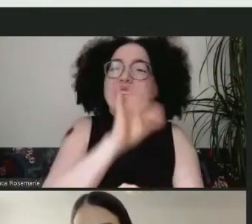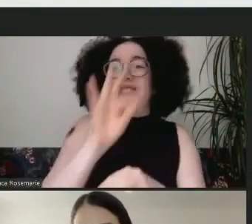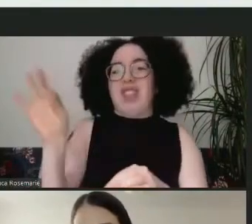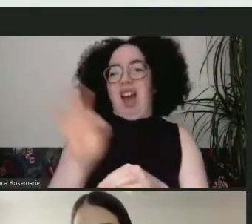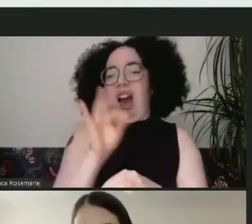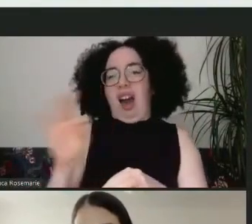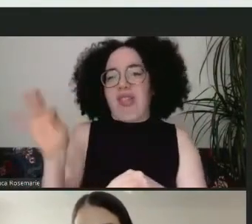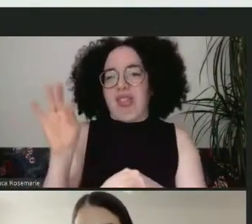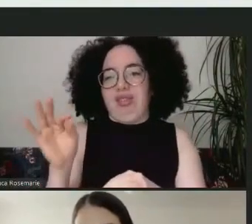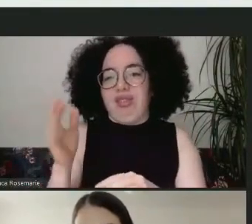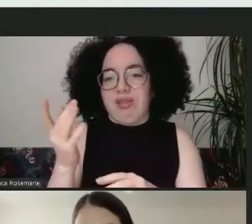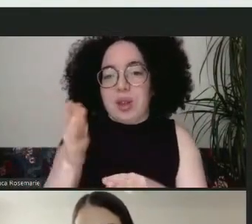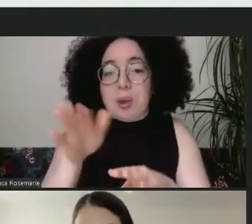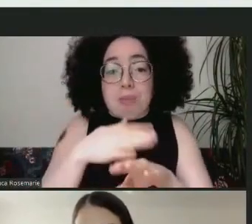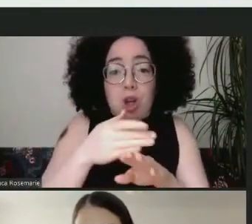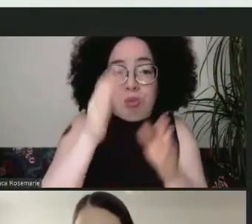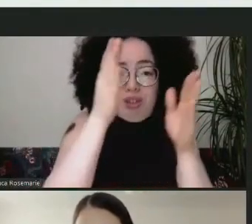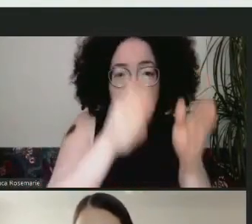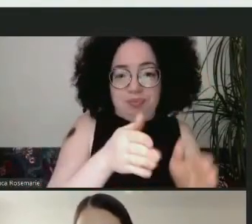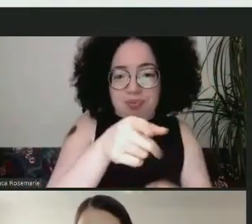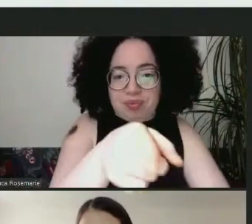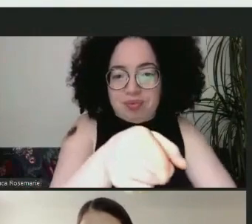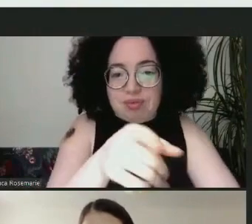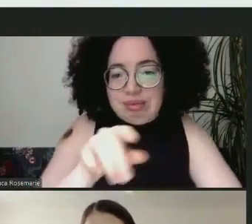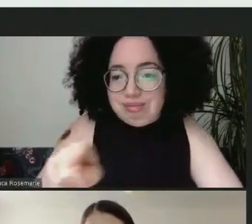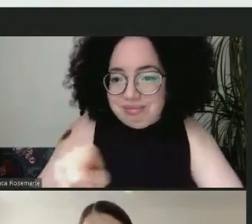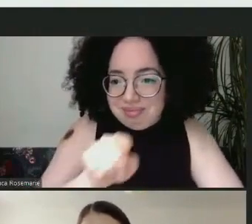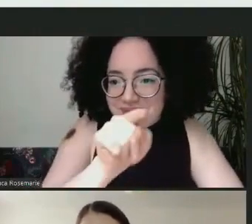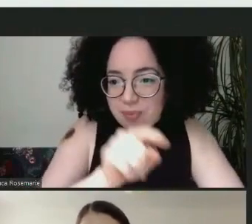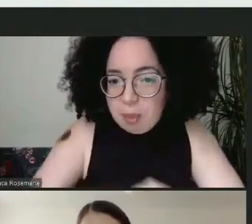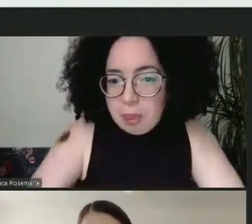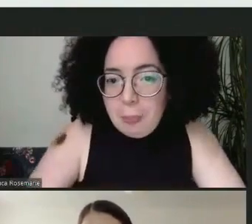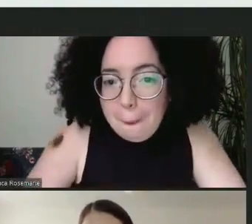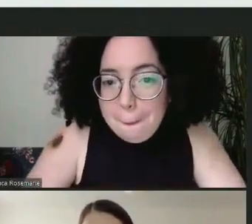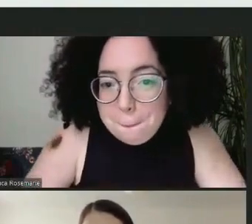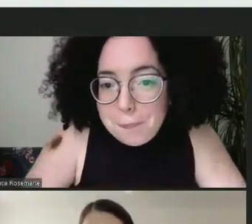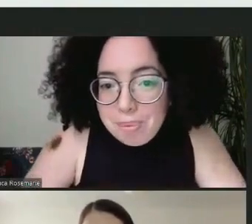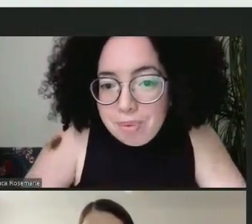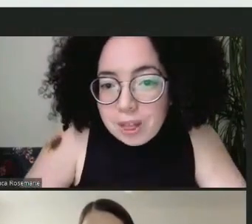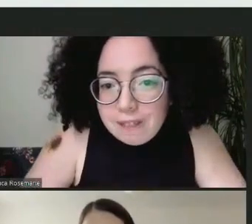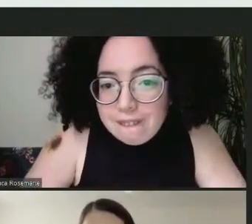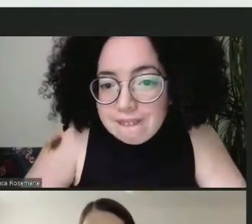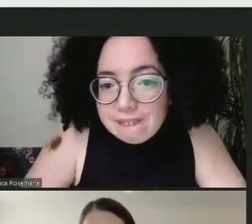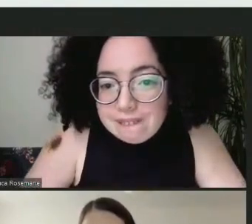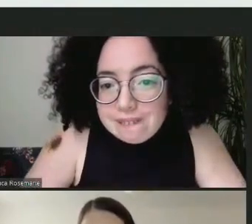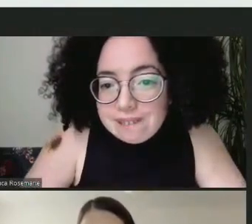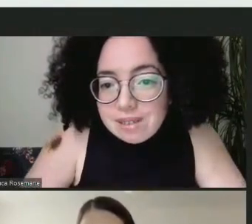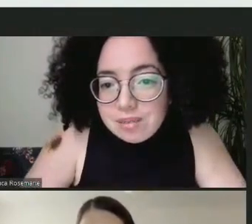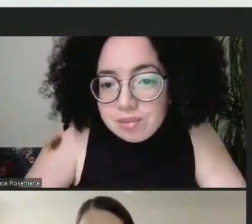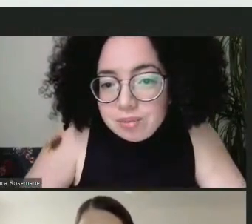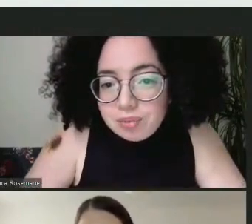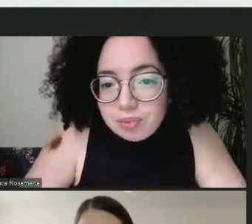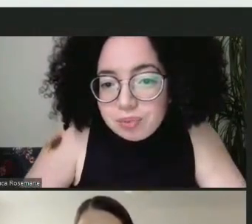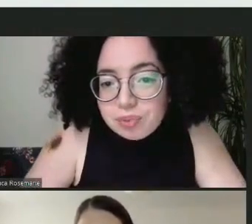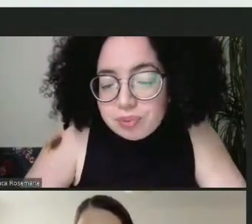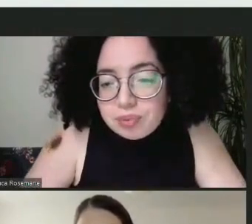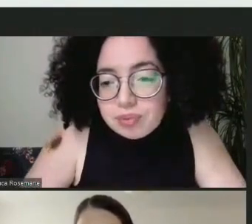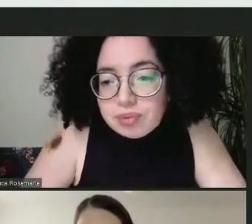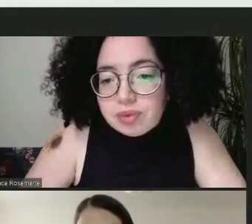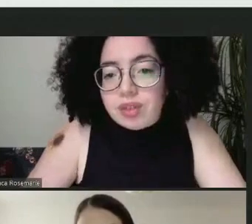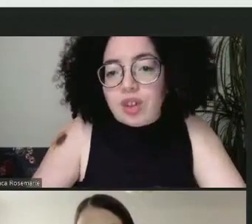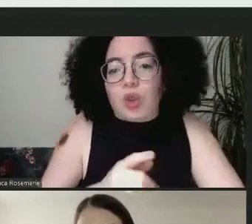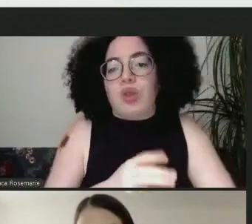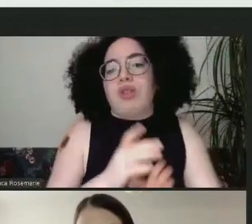Also auch die Buchstaben, wie groß sind die, wie schauen die eben aus. Zum Beispiel auf der rechten Seite, das rosane Bild.